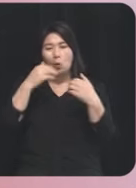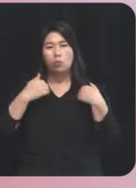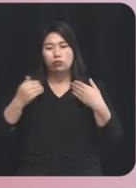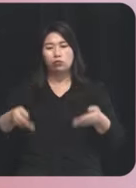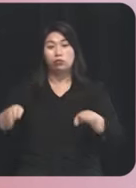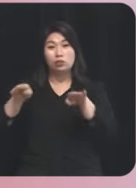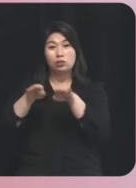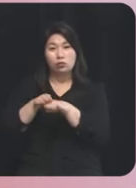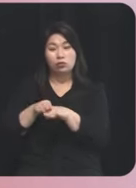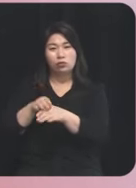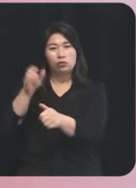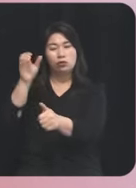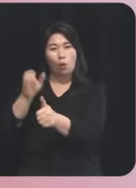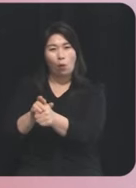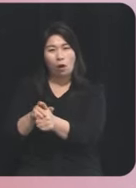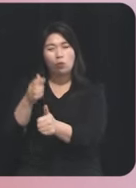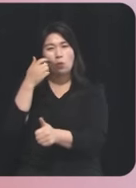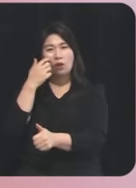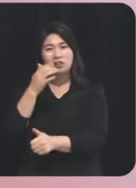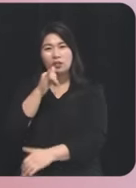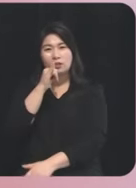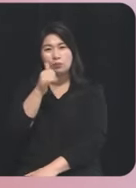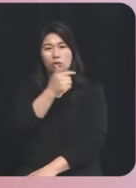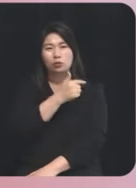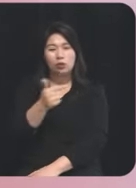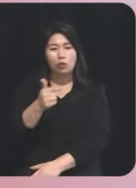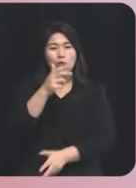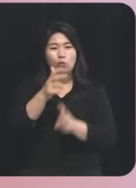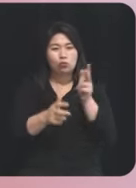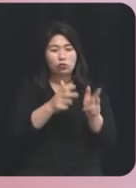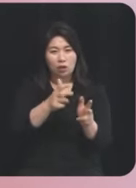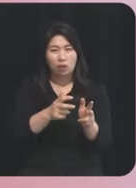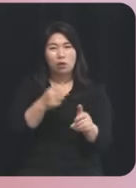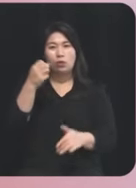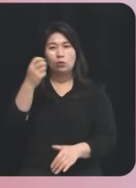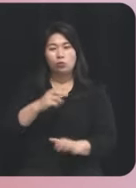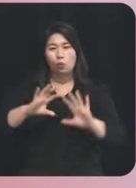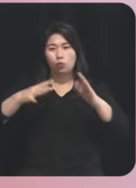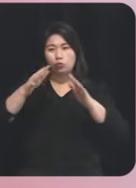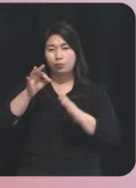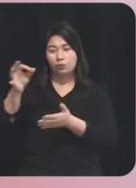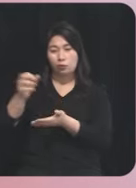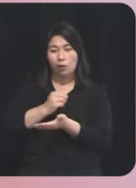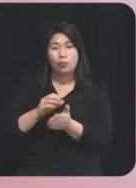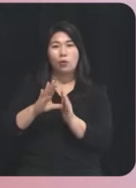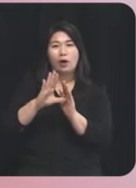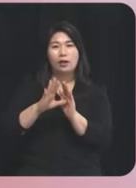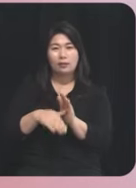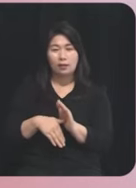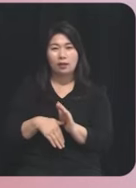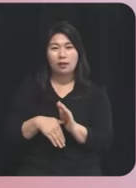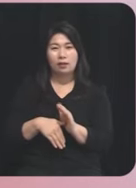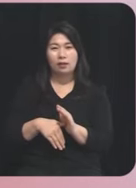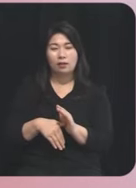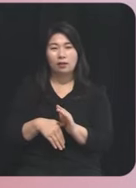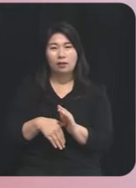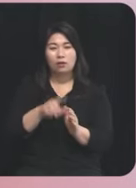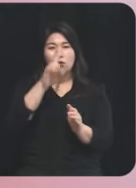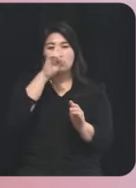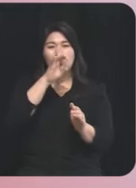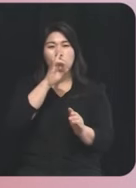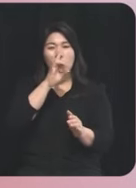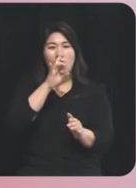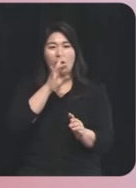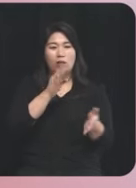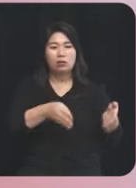역할도 분명히 있습니다. 대규모 국책사업이라든지 국비 확보할 때 그 중앙정부 산하의 기관이었을